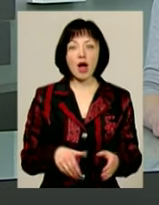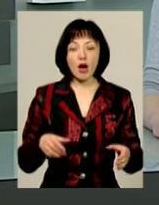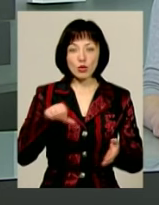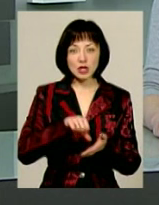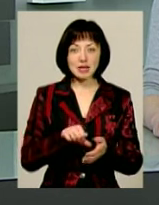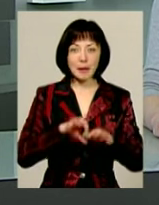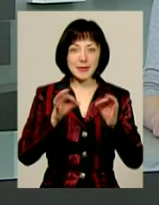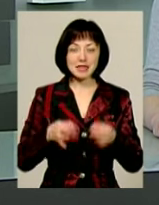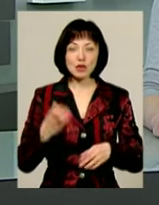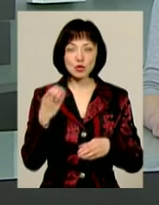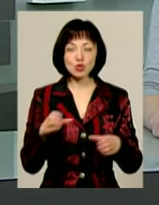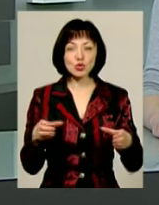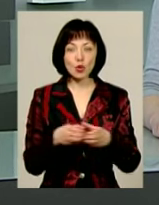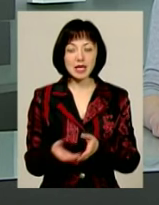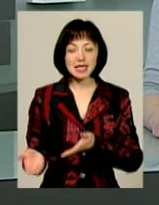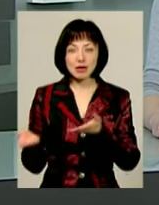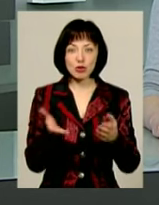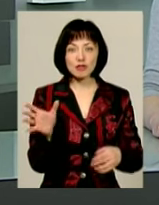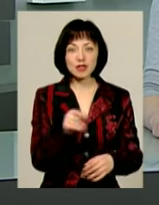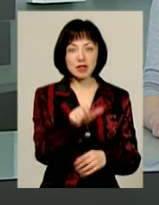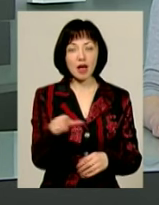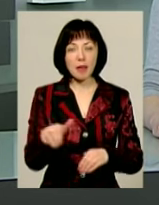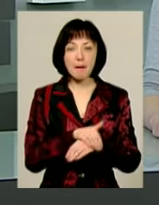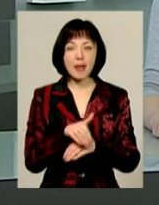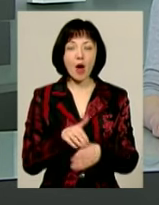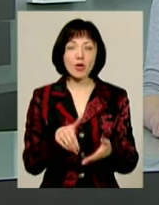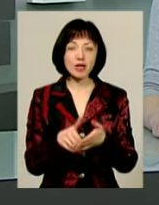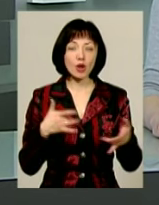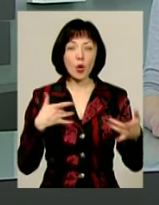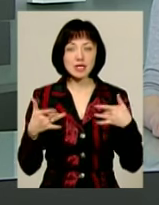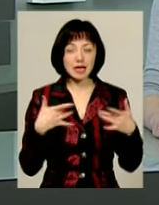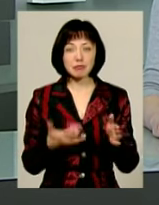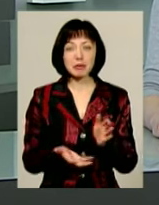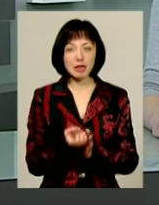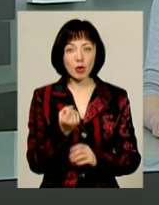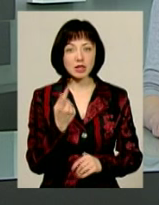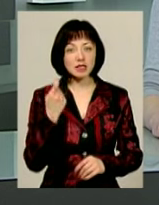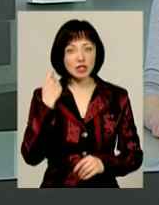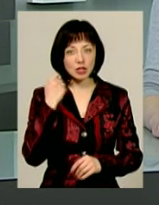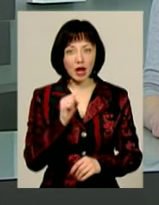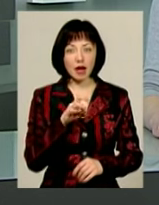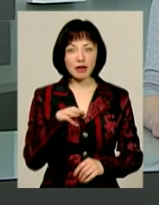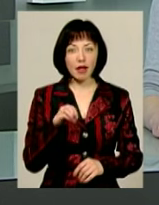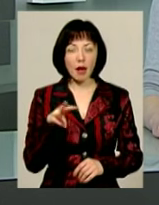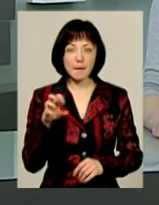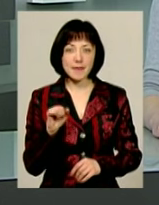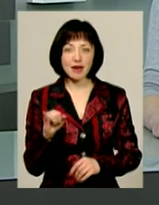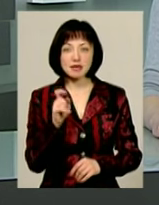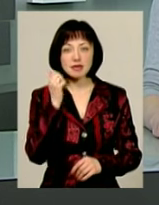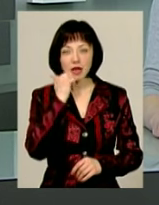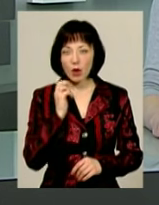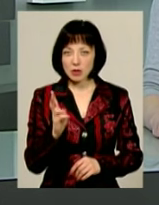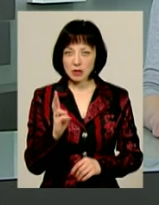сотні «Гайдамаки» запрошують усіх небайдужих на благодійний концерт, щоб підтримати 11-річного Артема Харченка із